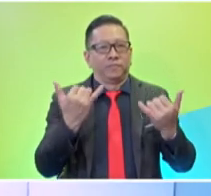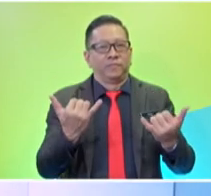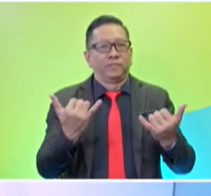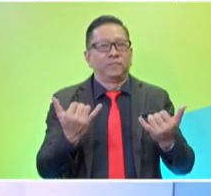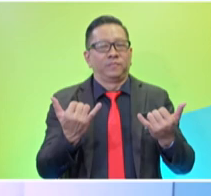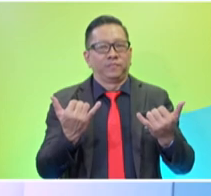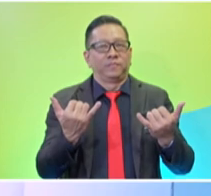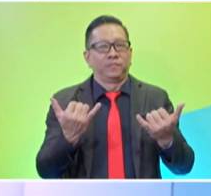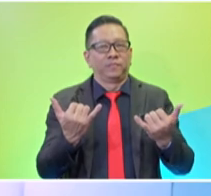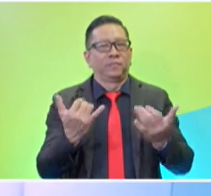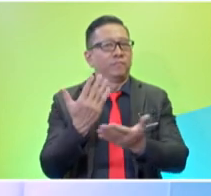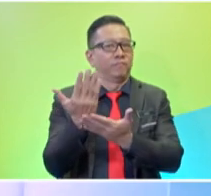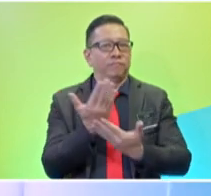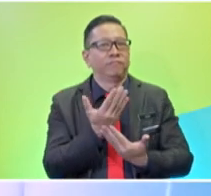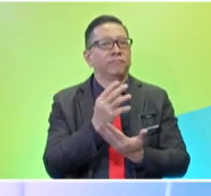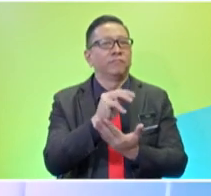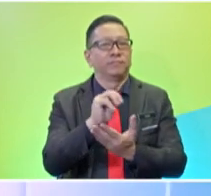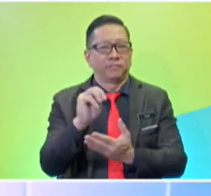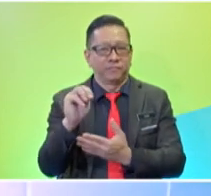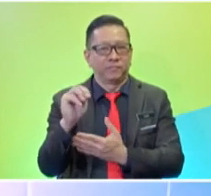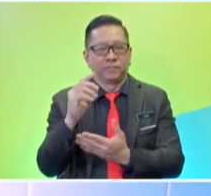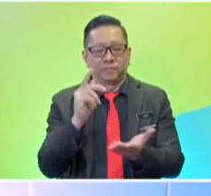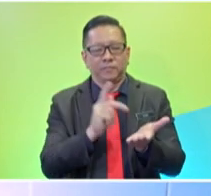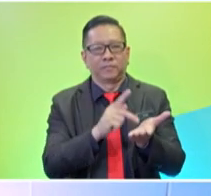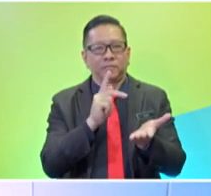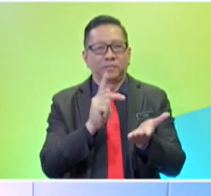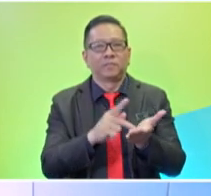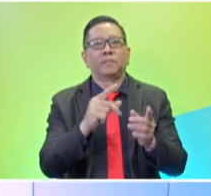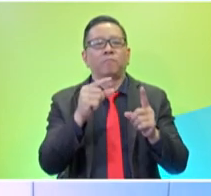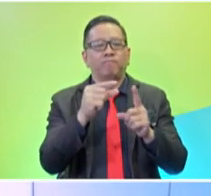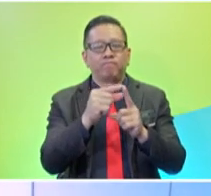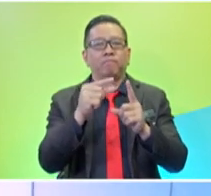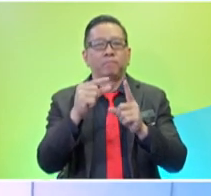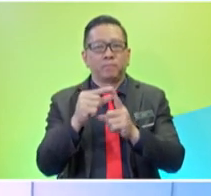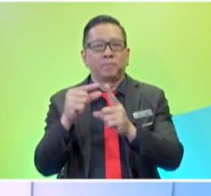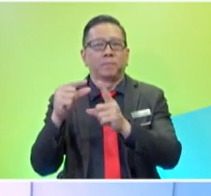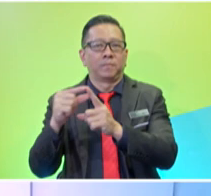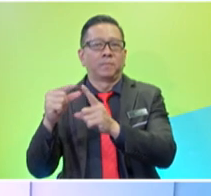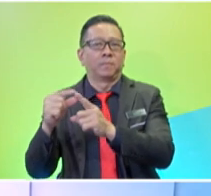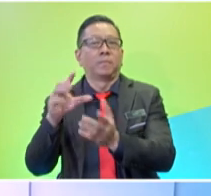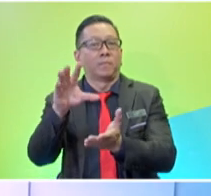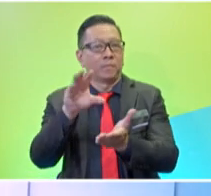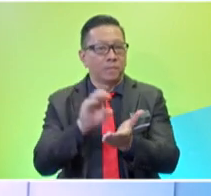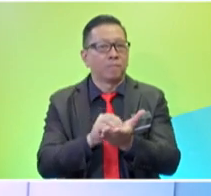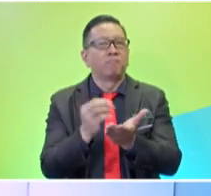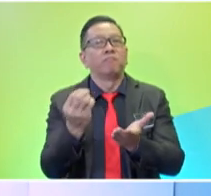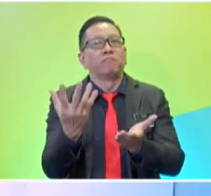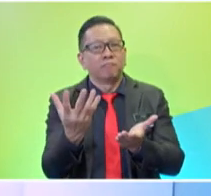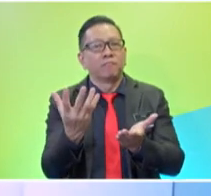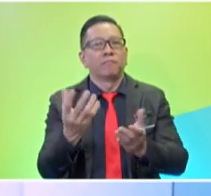sekarang saya nak minta murid-murid patah bilangan perkataan yang telah disalin sebentar